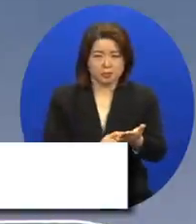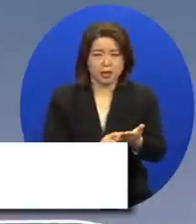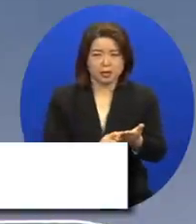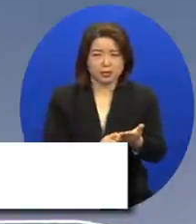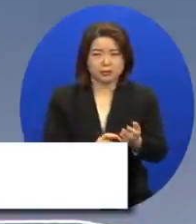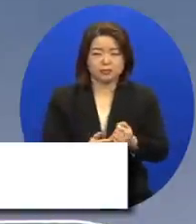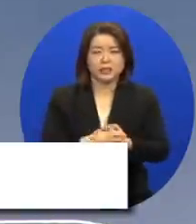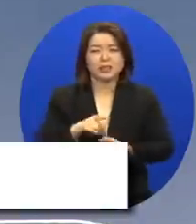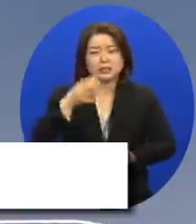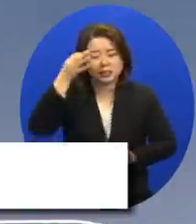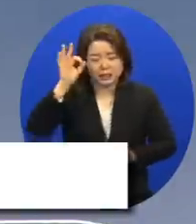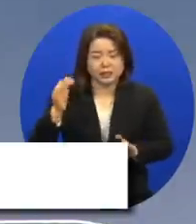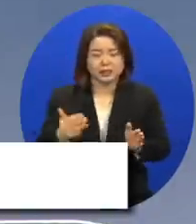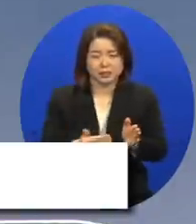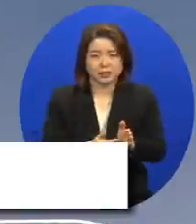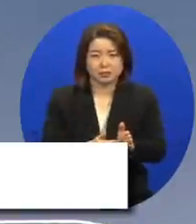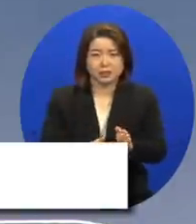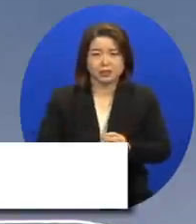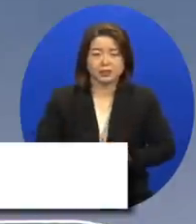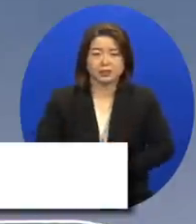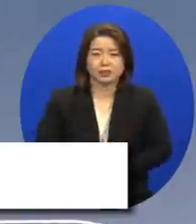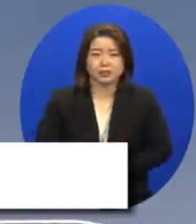크게 깨달아 졌어